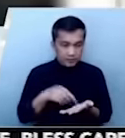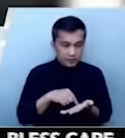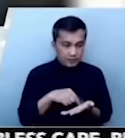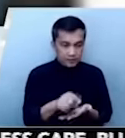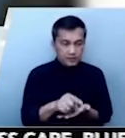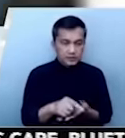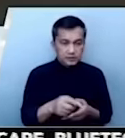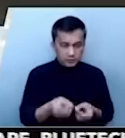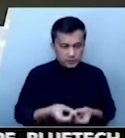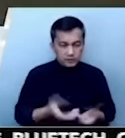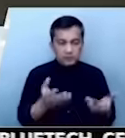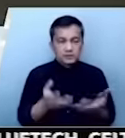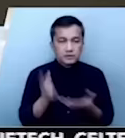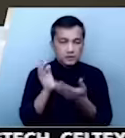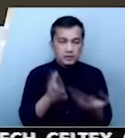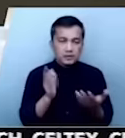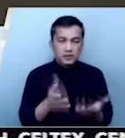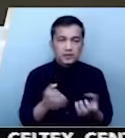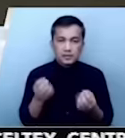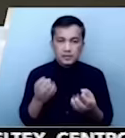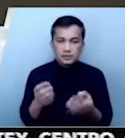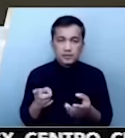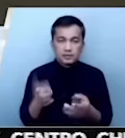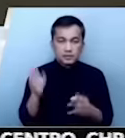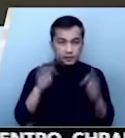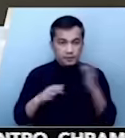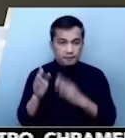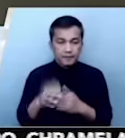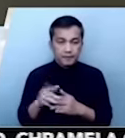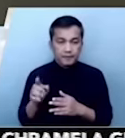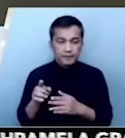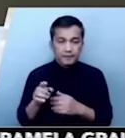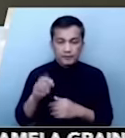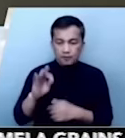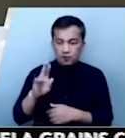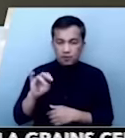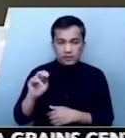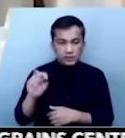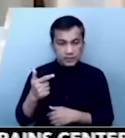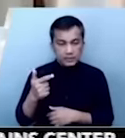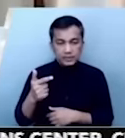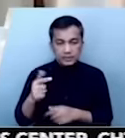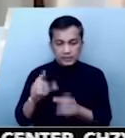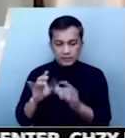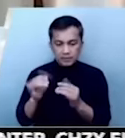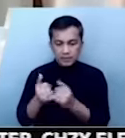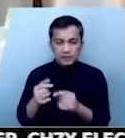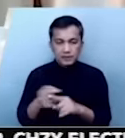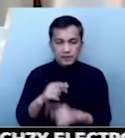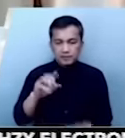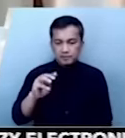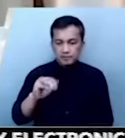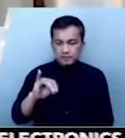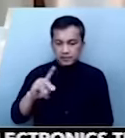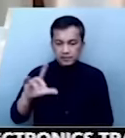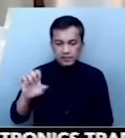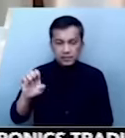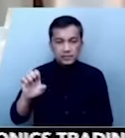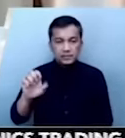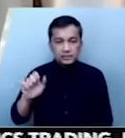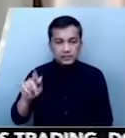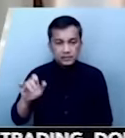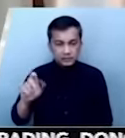shipment. Karamihan ng may mga problema, mga forwarding company mula Middle East. Nagtuturoan yung consolidator and